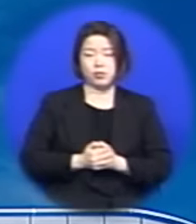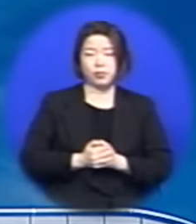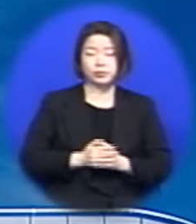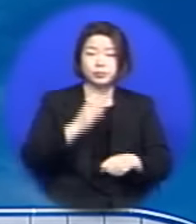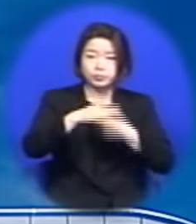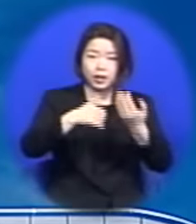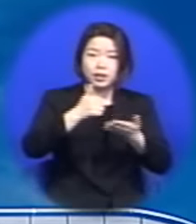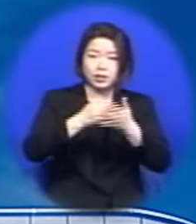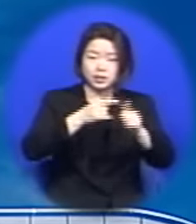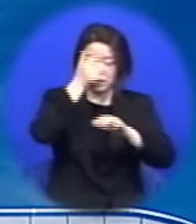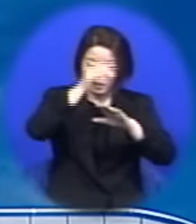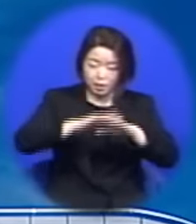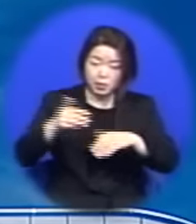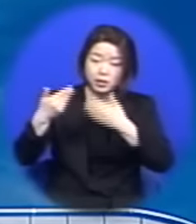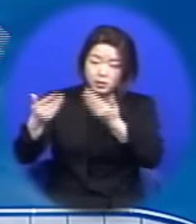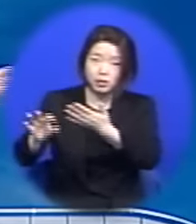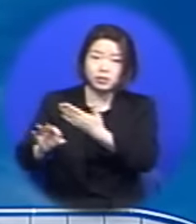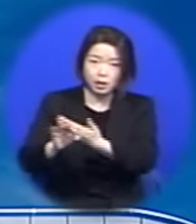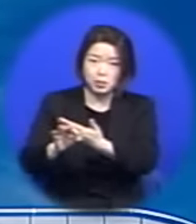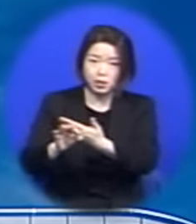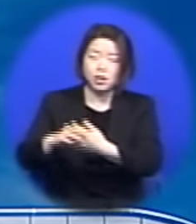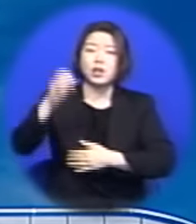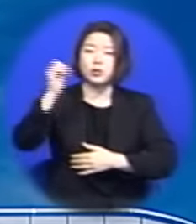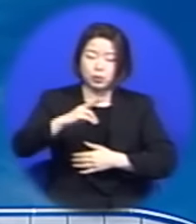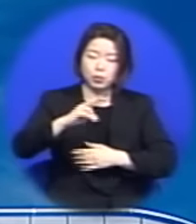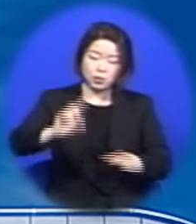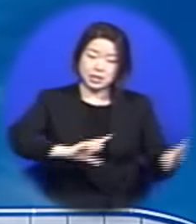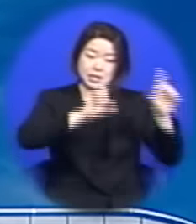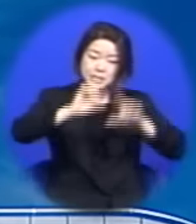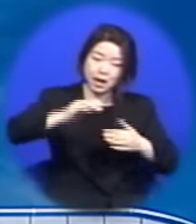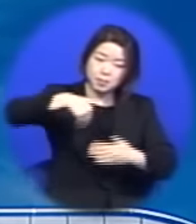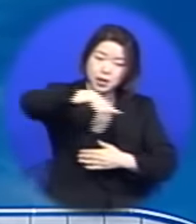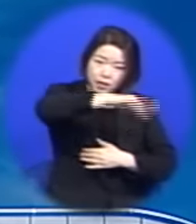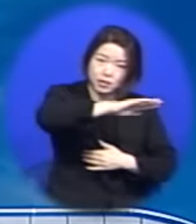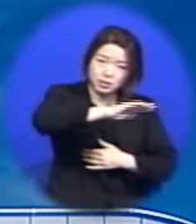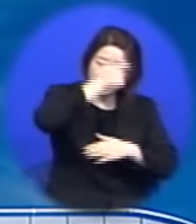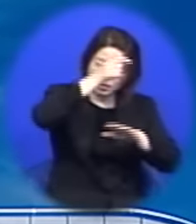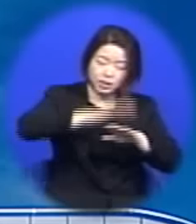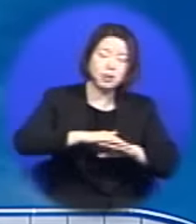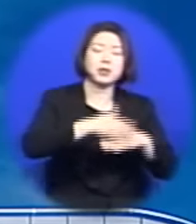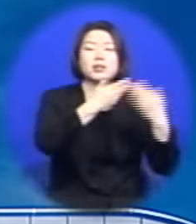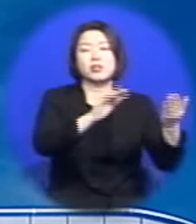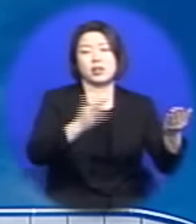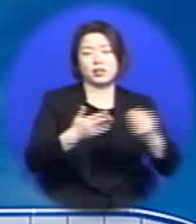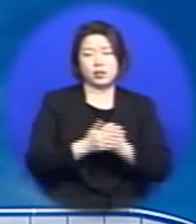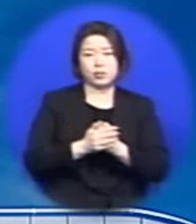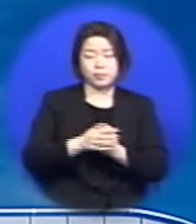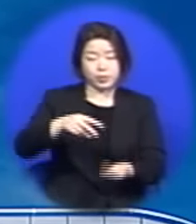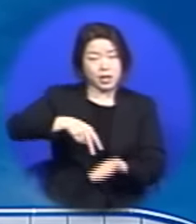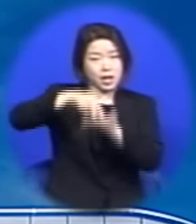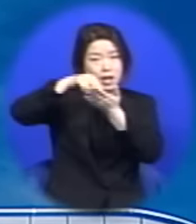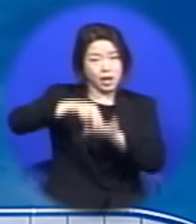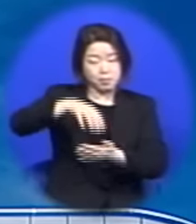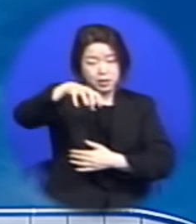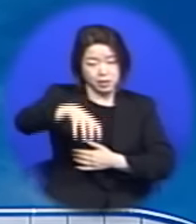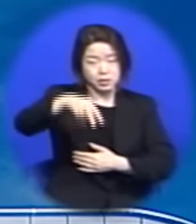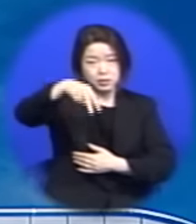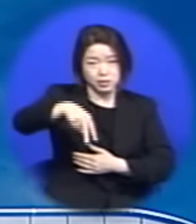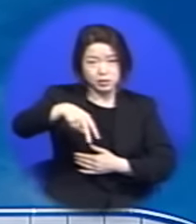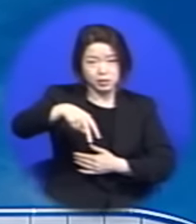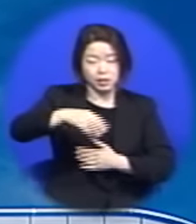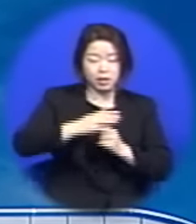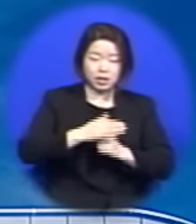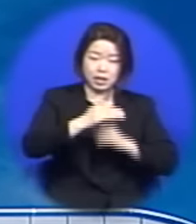men 그다음에 삶으로 또 예배해야 되는 거죠 엘리베이터 앞에 섰을 때 계단을 올라갈 때